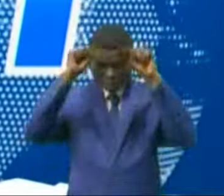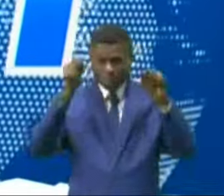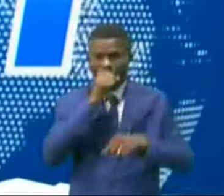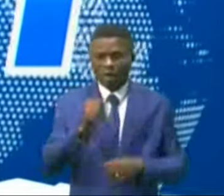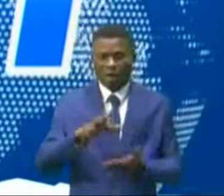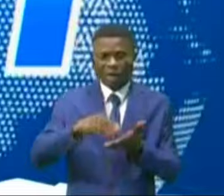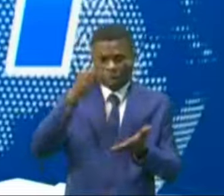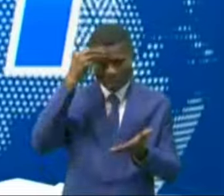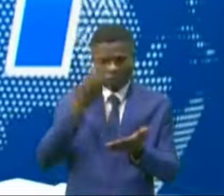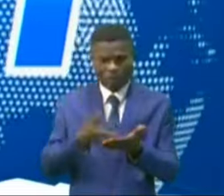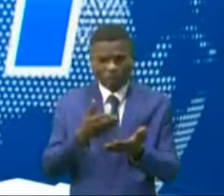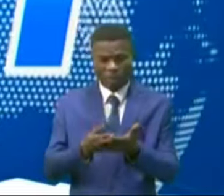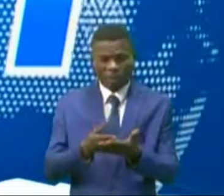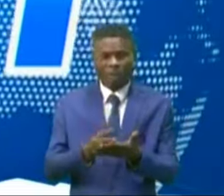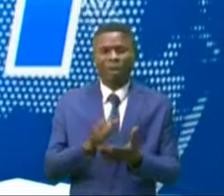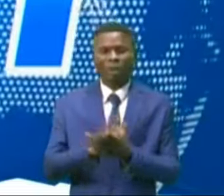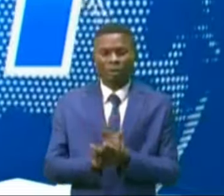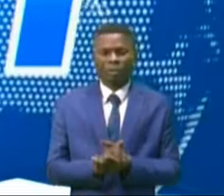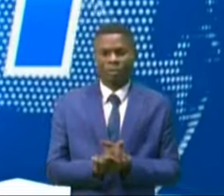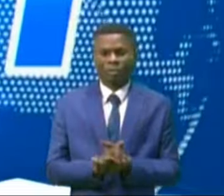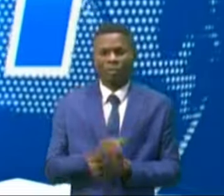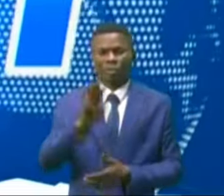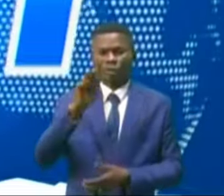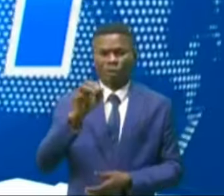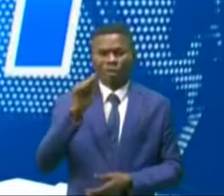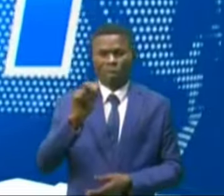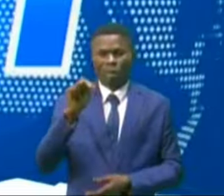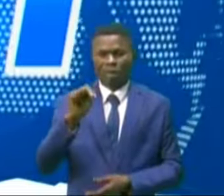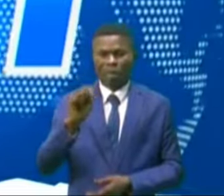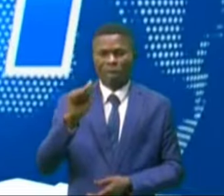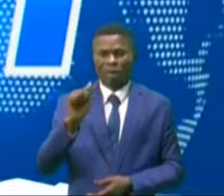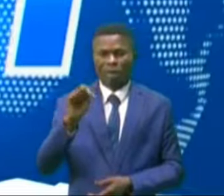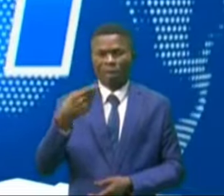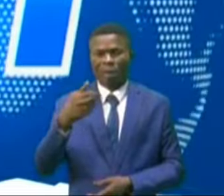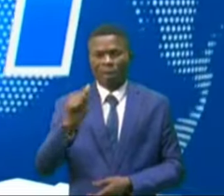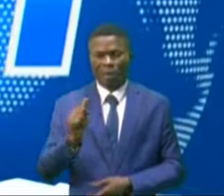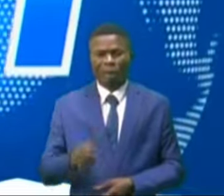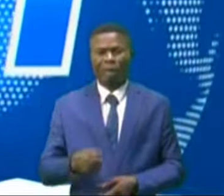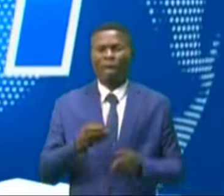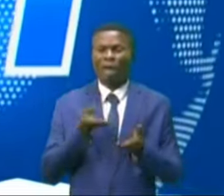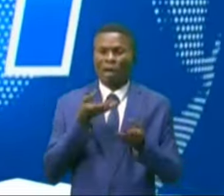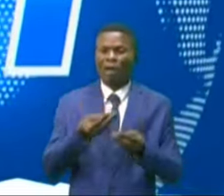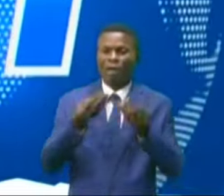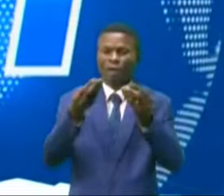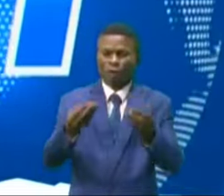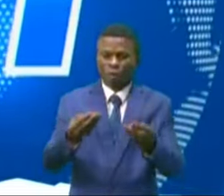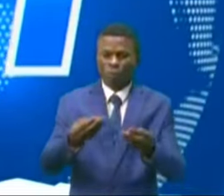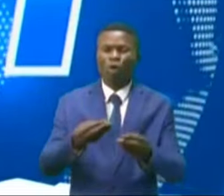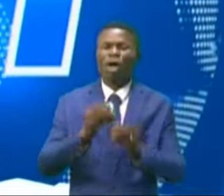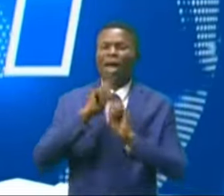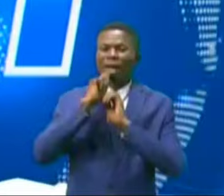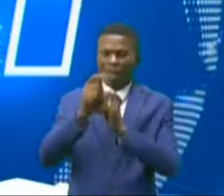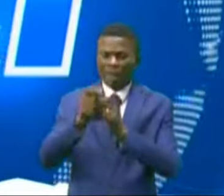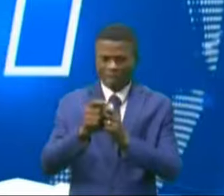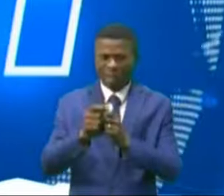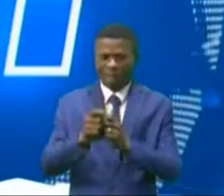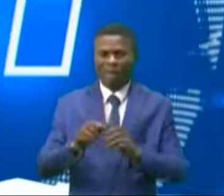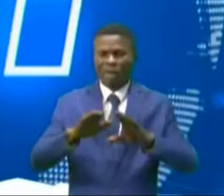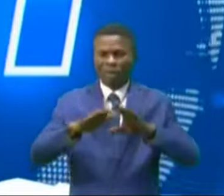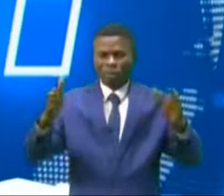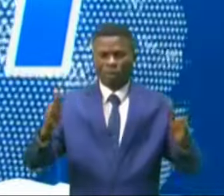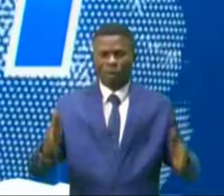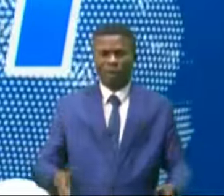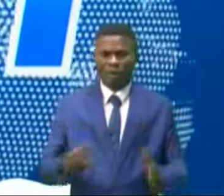cette structure, Constance Mananga Lelo, les a orientés à travers cette remise